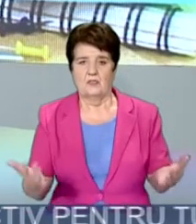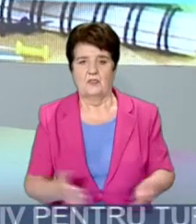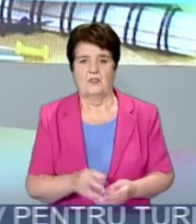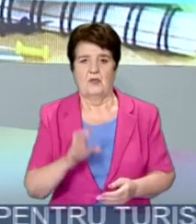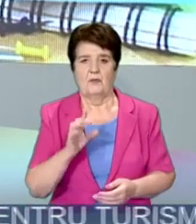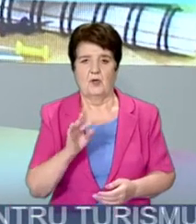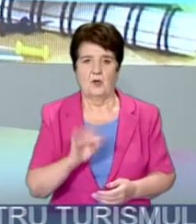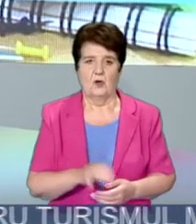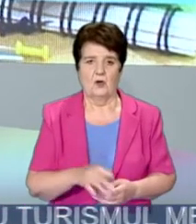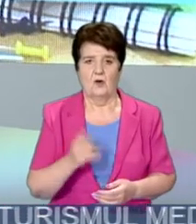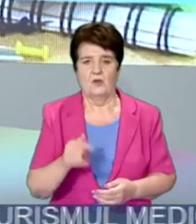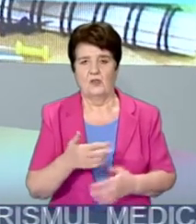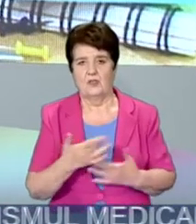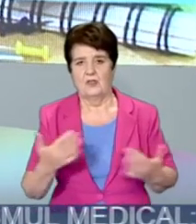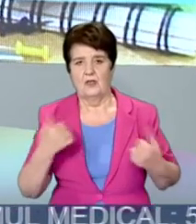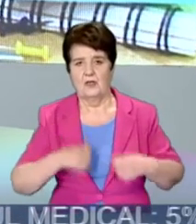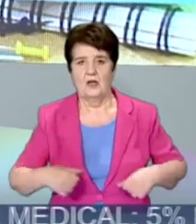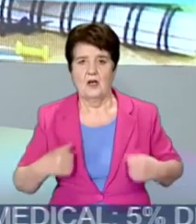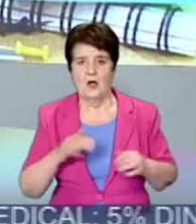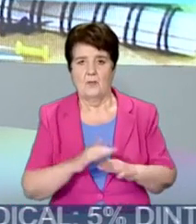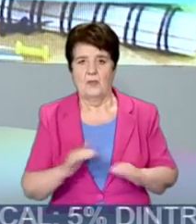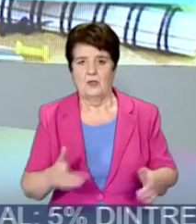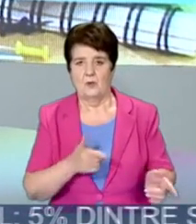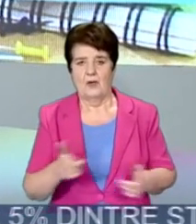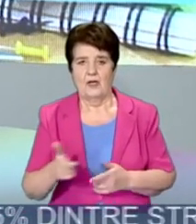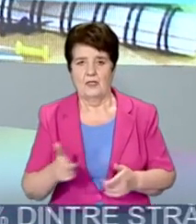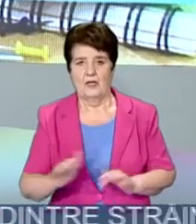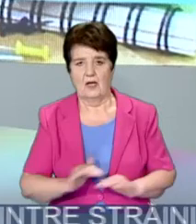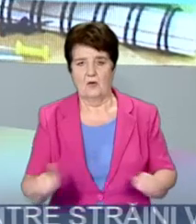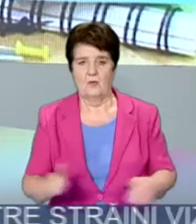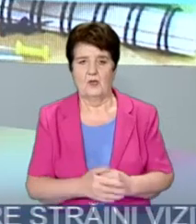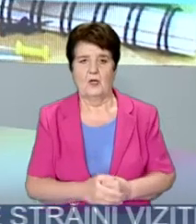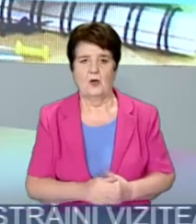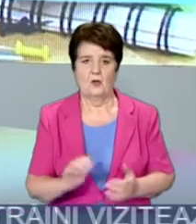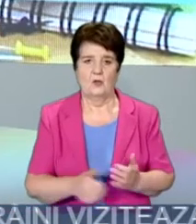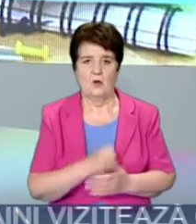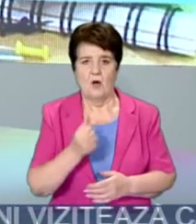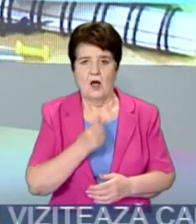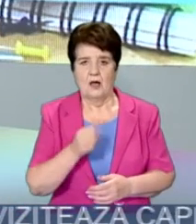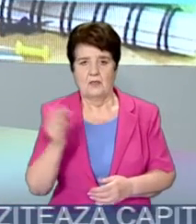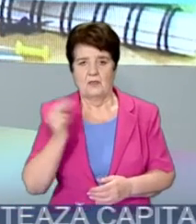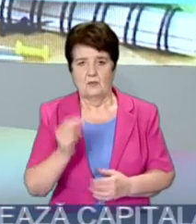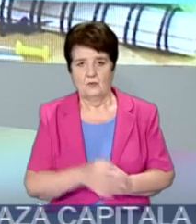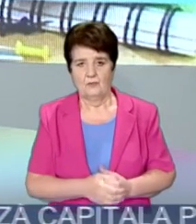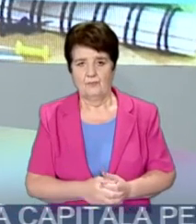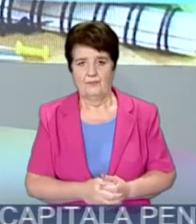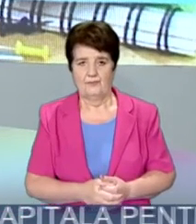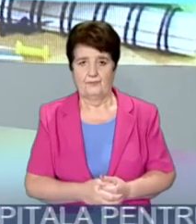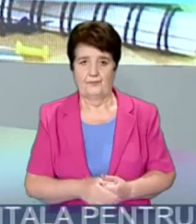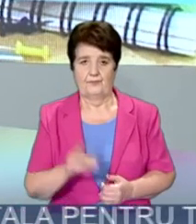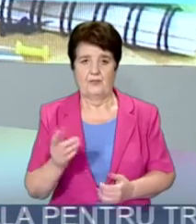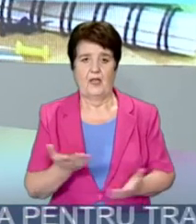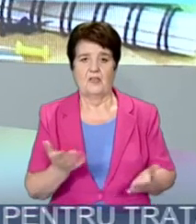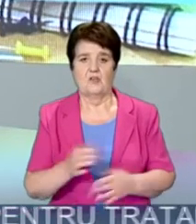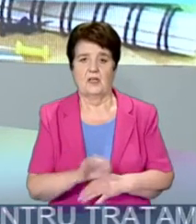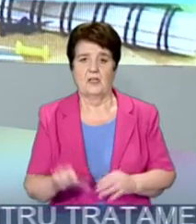de birotică și de vestimentație necesară pentru pregătirea elevilor către noul an de studiu. La ce adrese